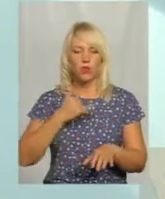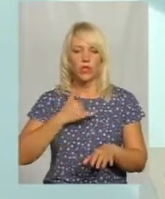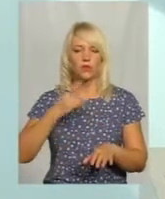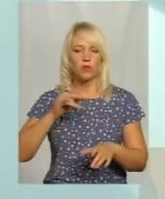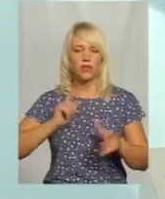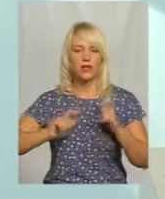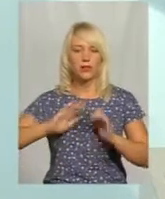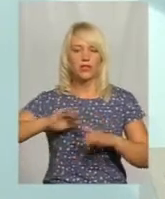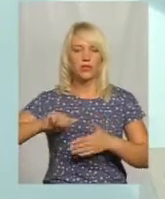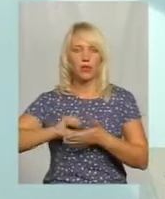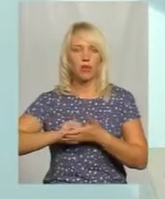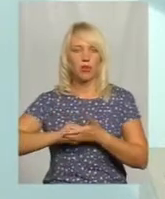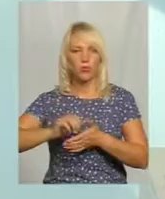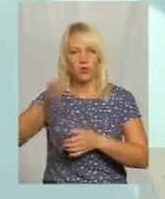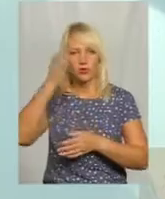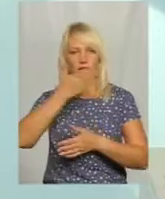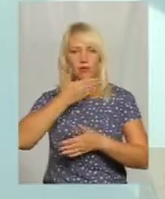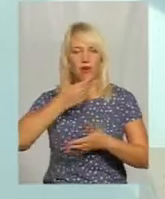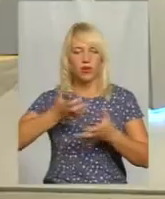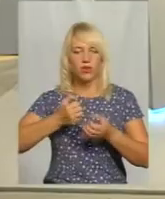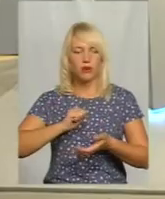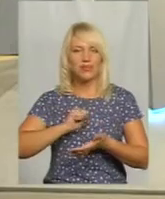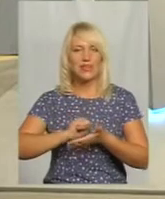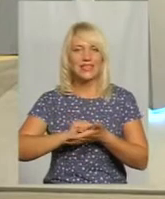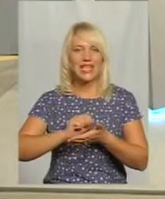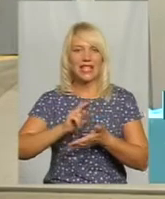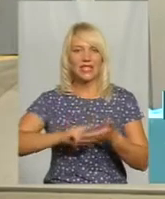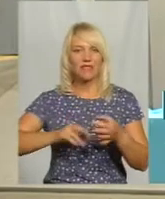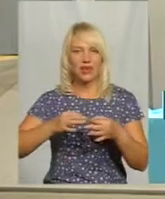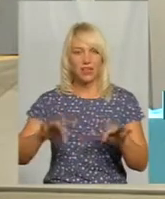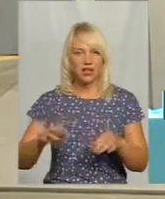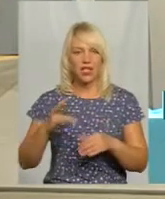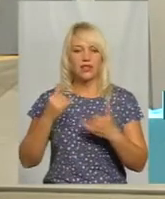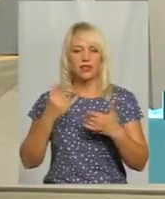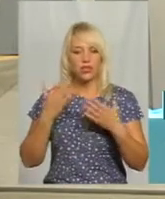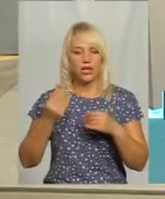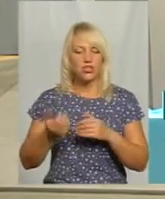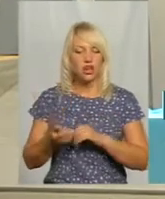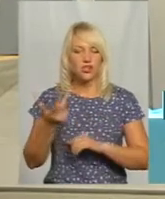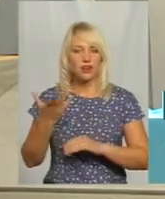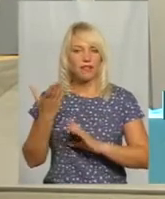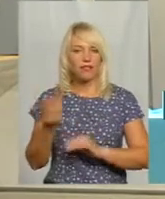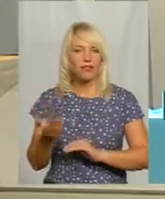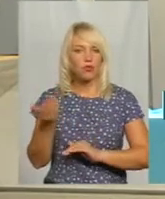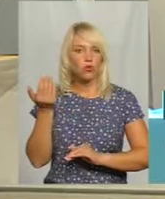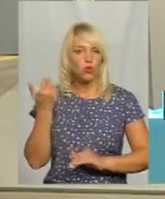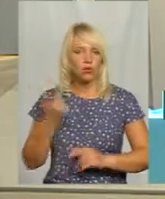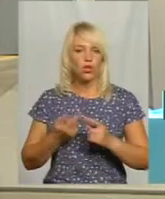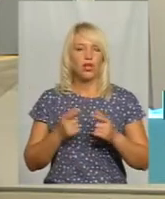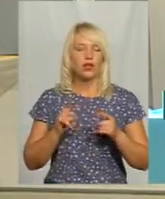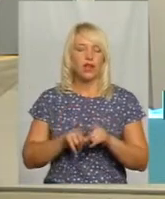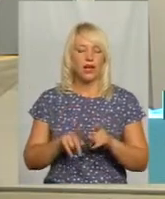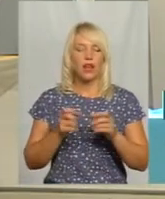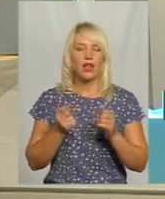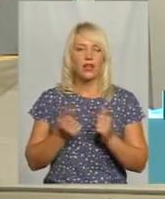післядипломної освіти і не отримали сертифікату. На сьогоднішній день, ще кілька днів тому, така кількість учителів, які беруть